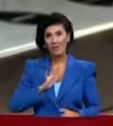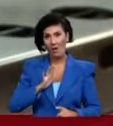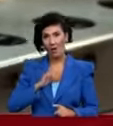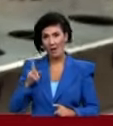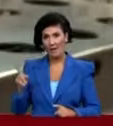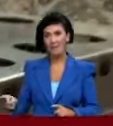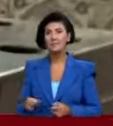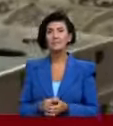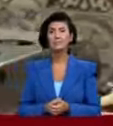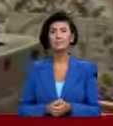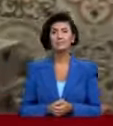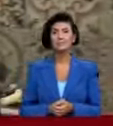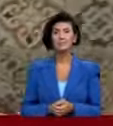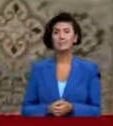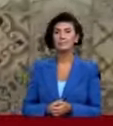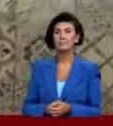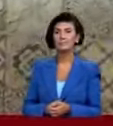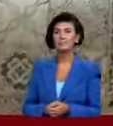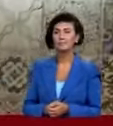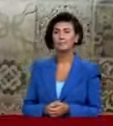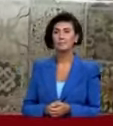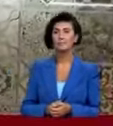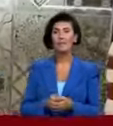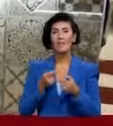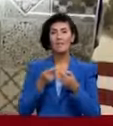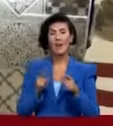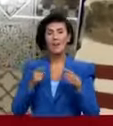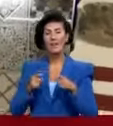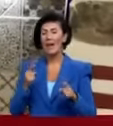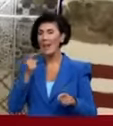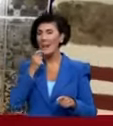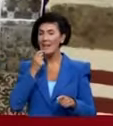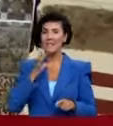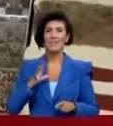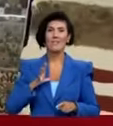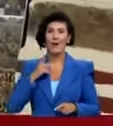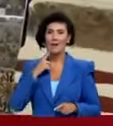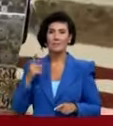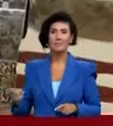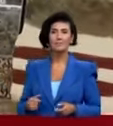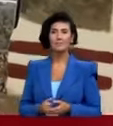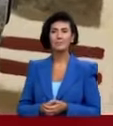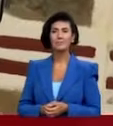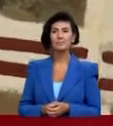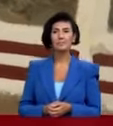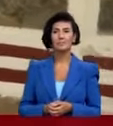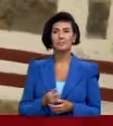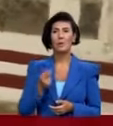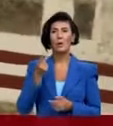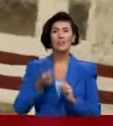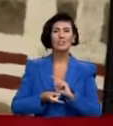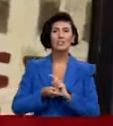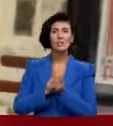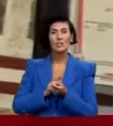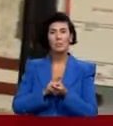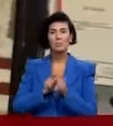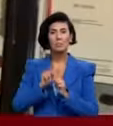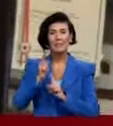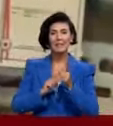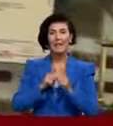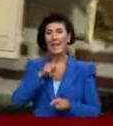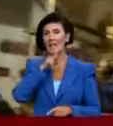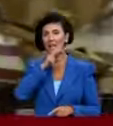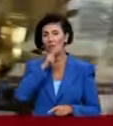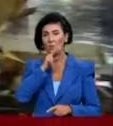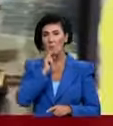kahvenin. En büyük özelliklerinden biri de bu. Farklı farklı içerisinde lezzetler barındırıyor. Ne var içerisinde? 12 çeşit bitki dedik. Keçi